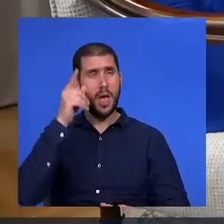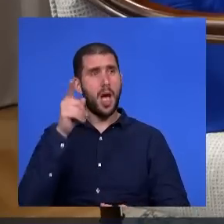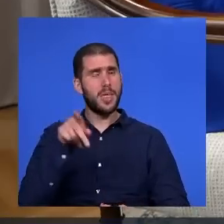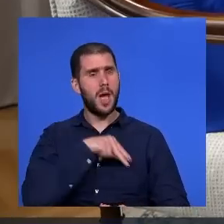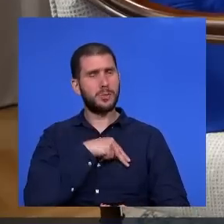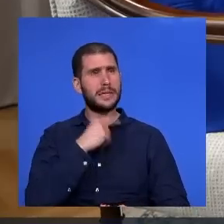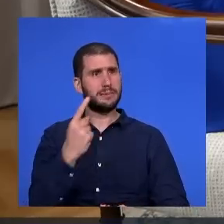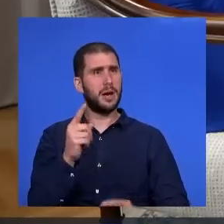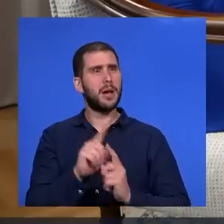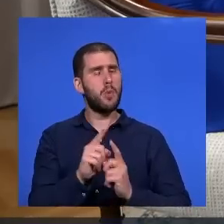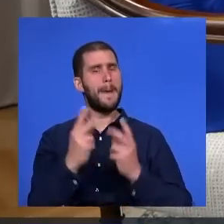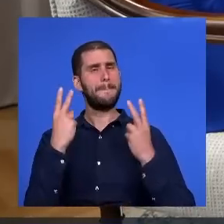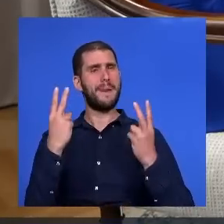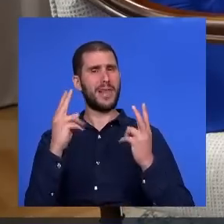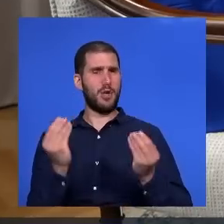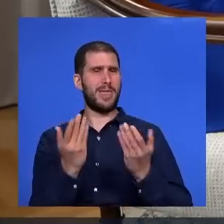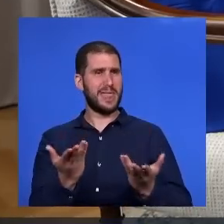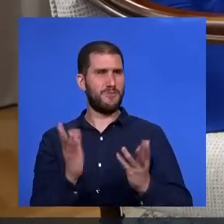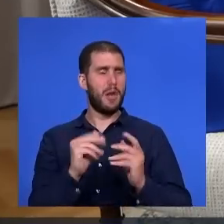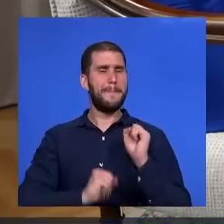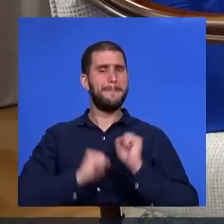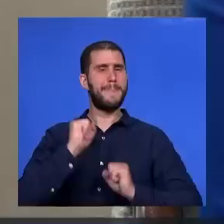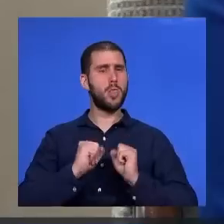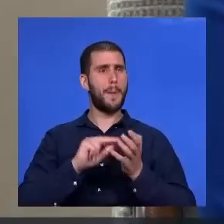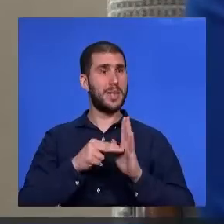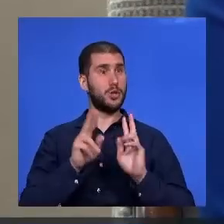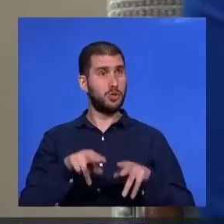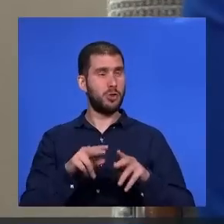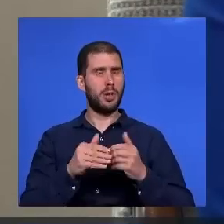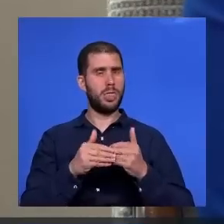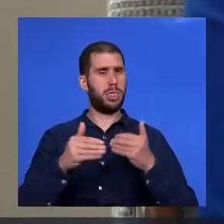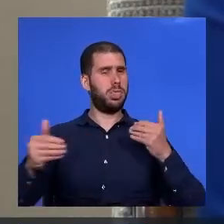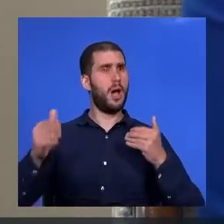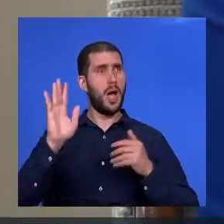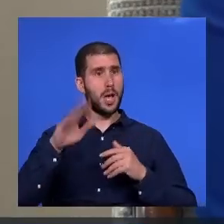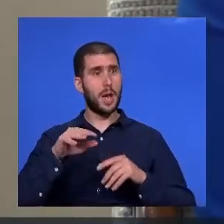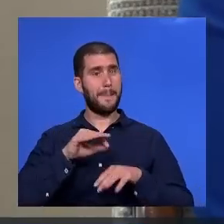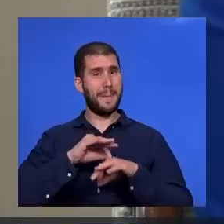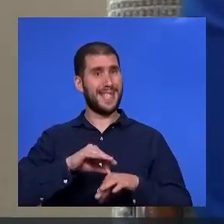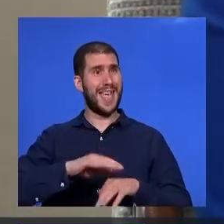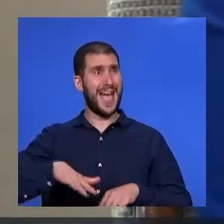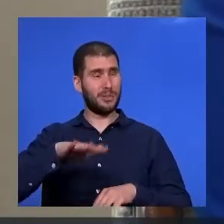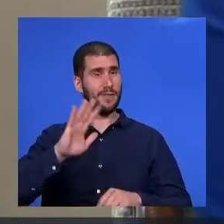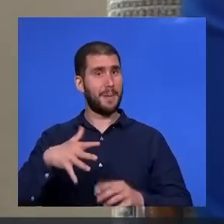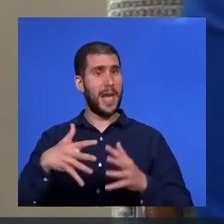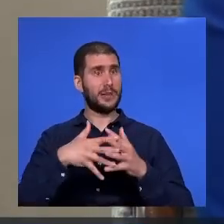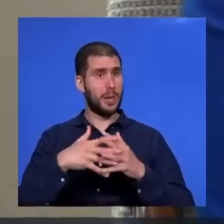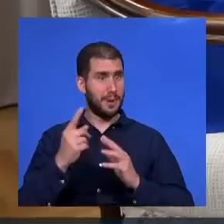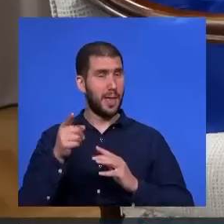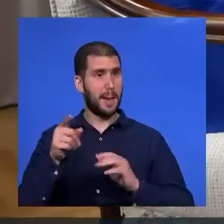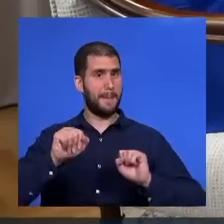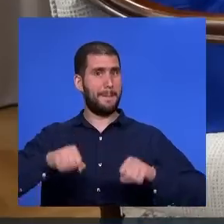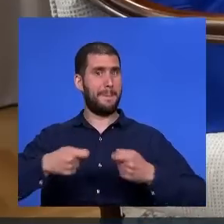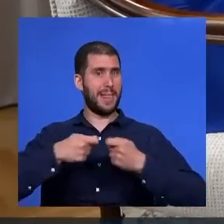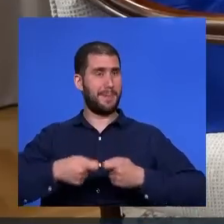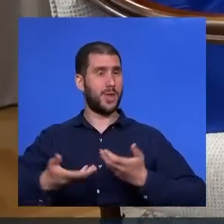להיות המפתח של הדבר הזה, של המנוע המדיני עכשיו, כשיש התרחקות, גם ממנהיגי האזור וגם מארצות הברית, בעלת הברית הגדולה